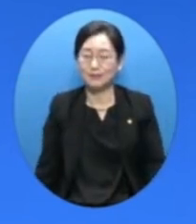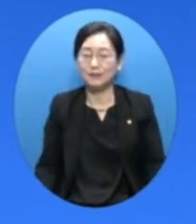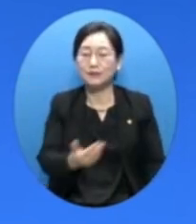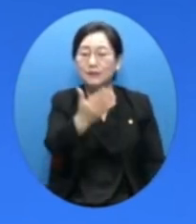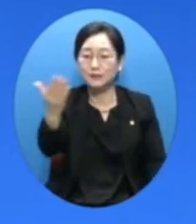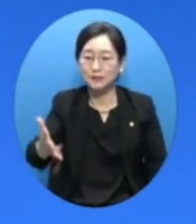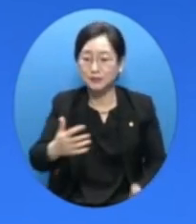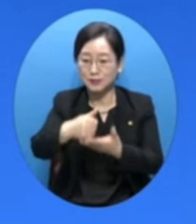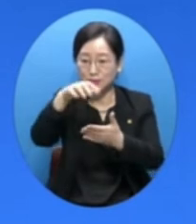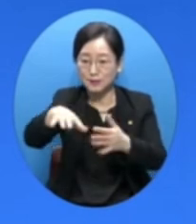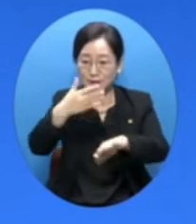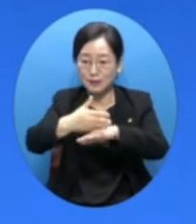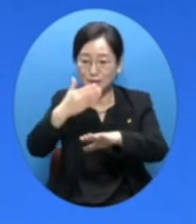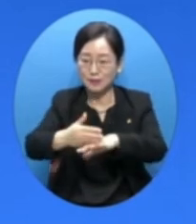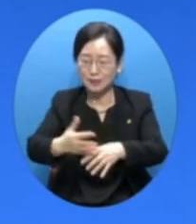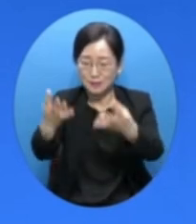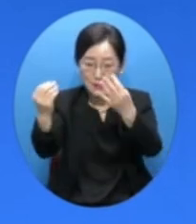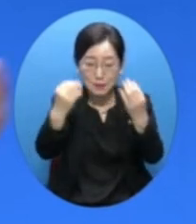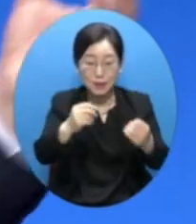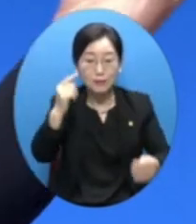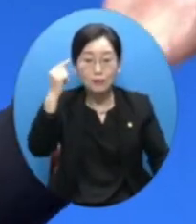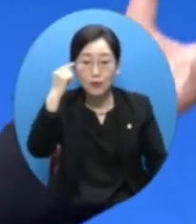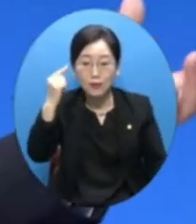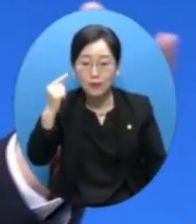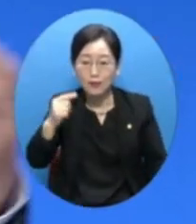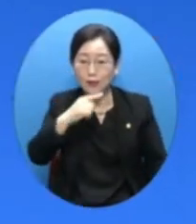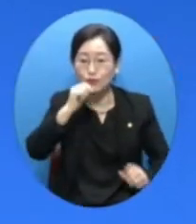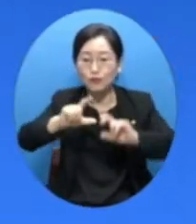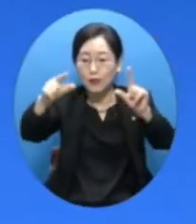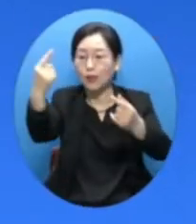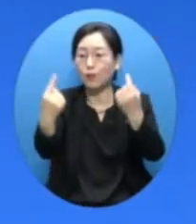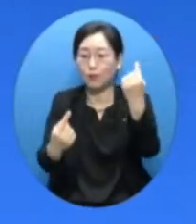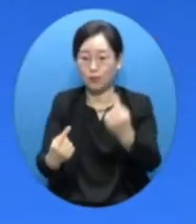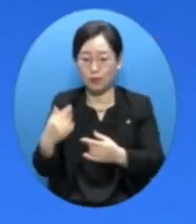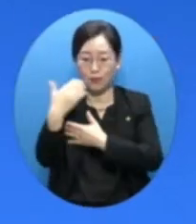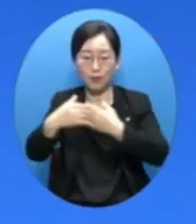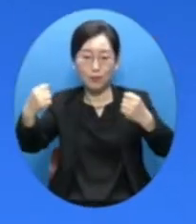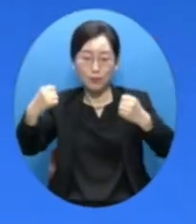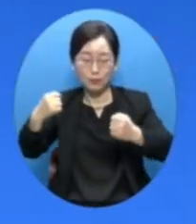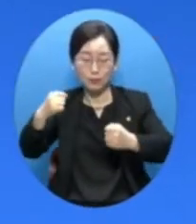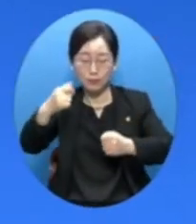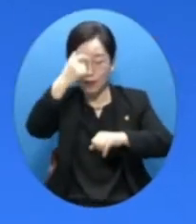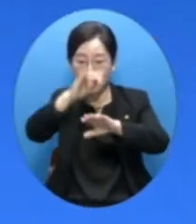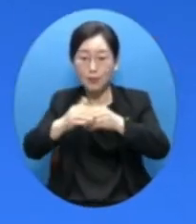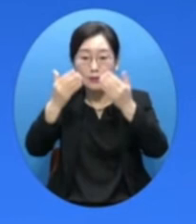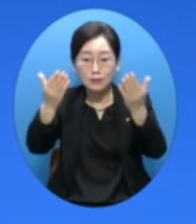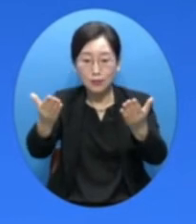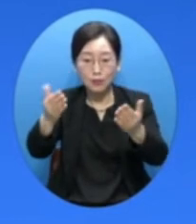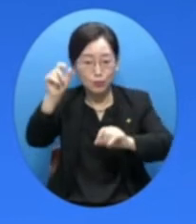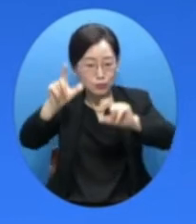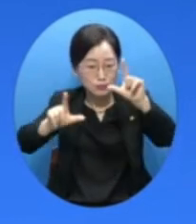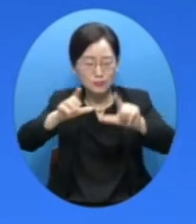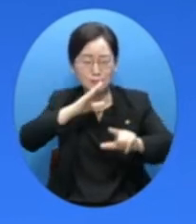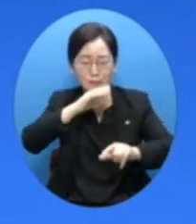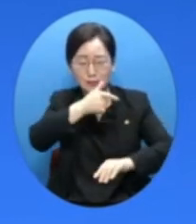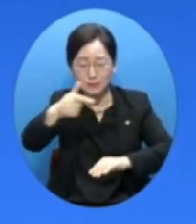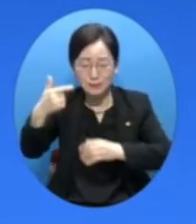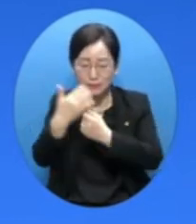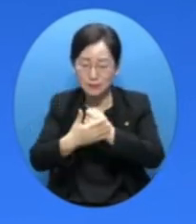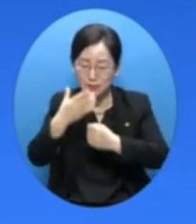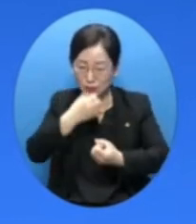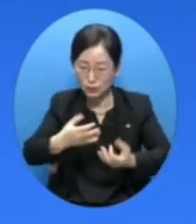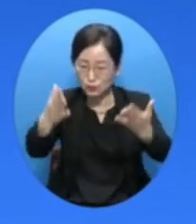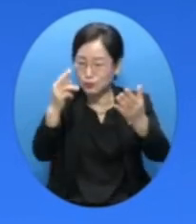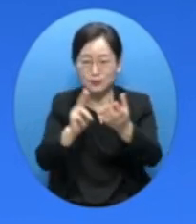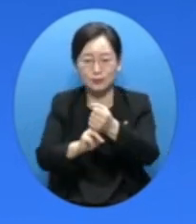여러분은 주 앞에 감사할 것이 너무나 많습니다. 왜? 이렇게 주일날 와서 건강으로 예배 드리는 이 자체가 너무나 큰 은혜고 축복이고